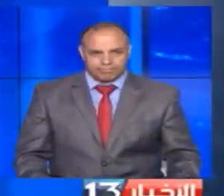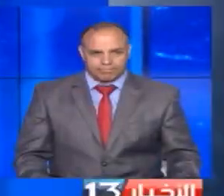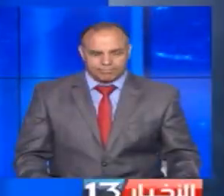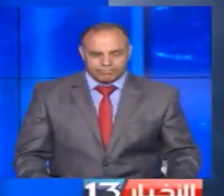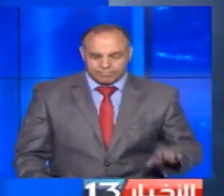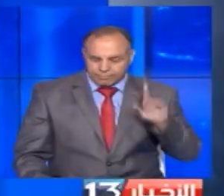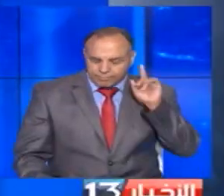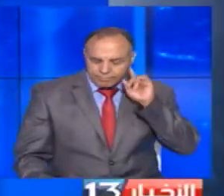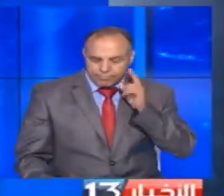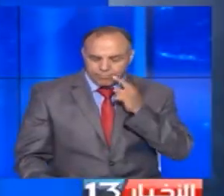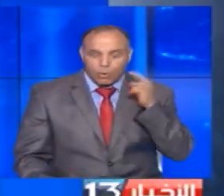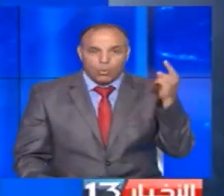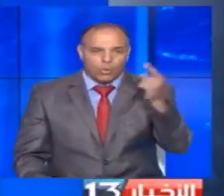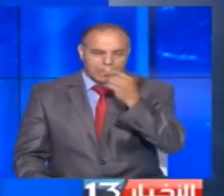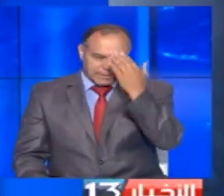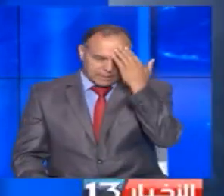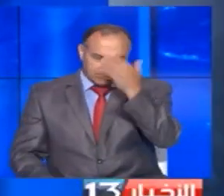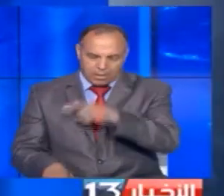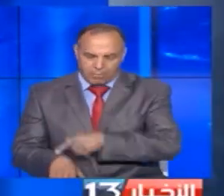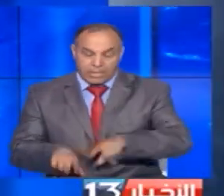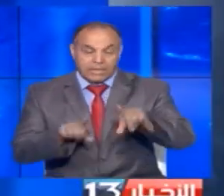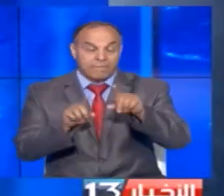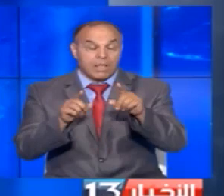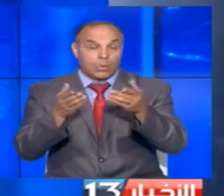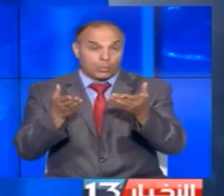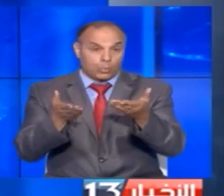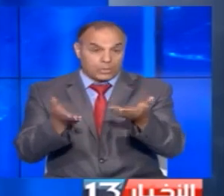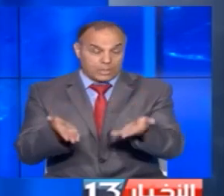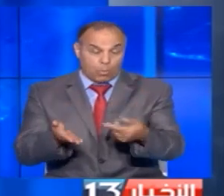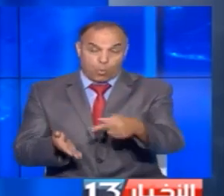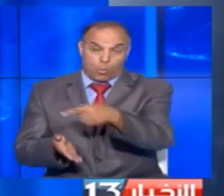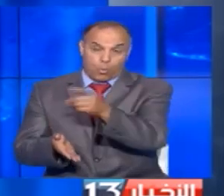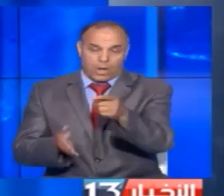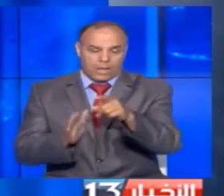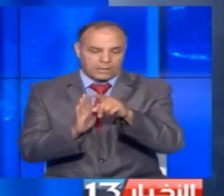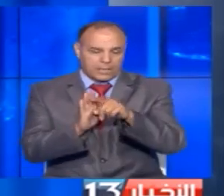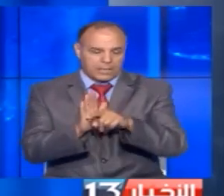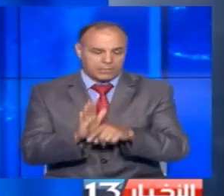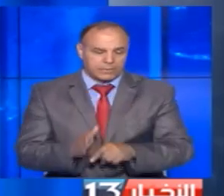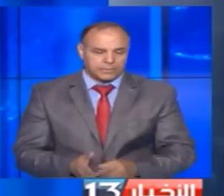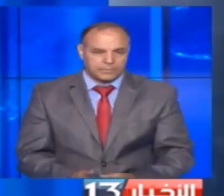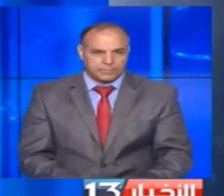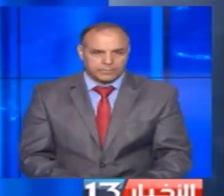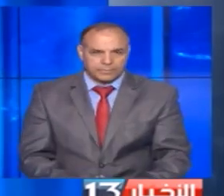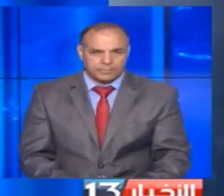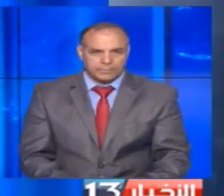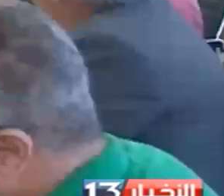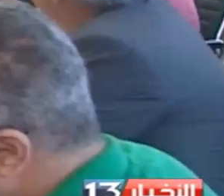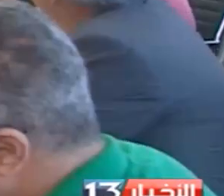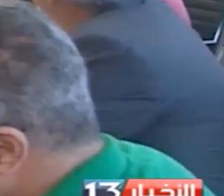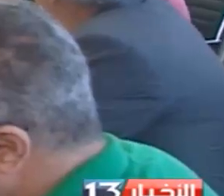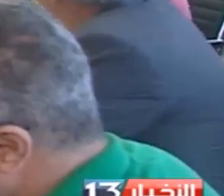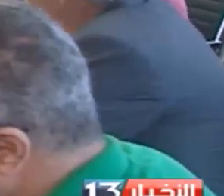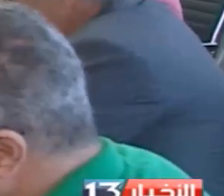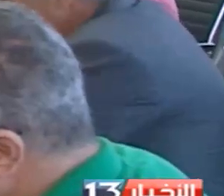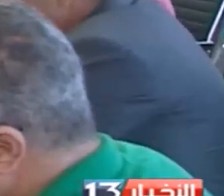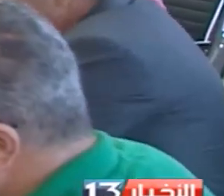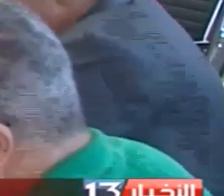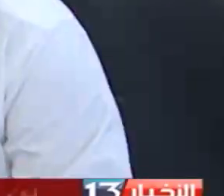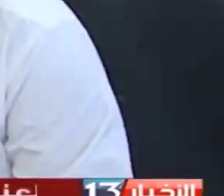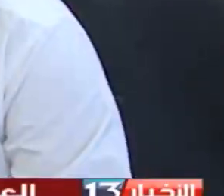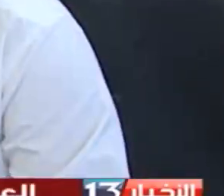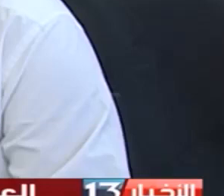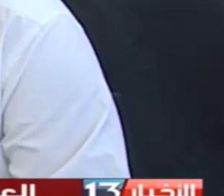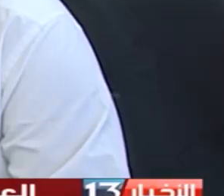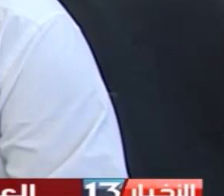نشره اخبار الظهر من التلفزه التونسيه اهلا بكم مشاهدينا واليكم العناوين الهيئه العليا